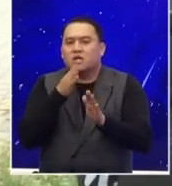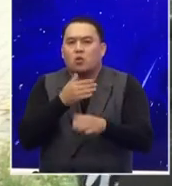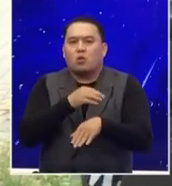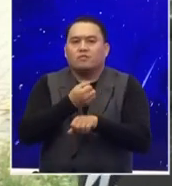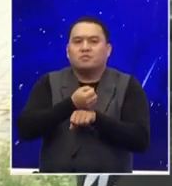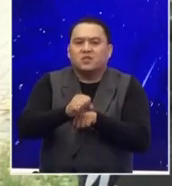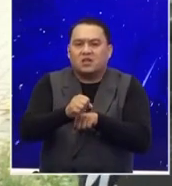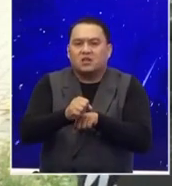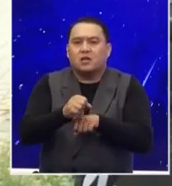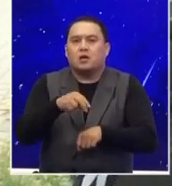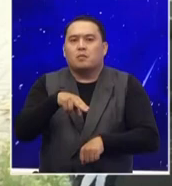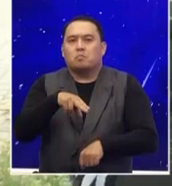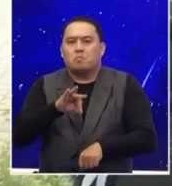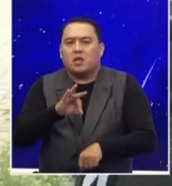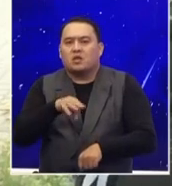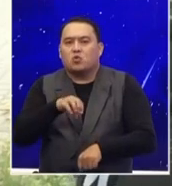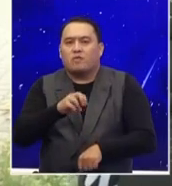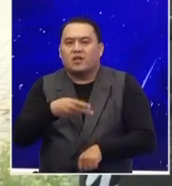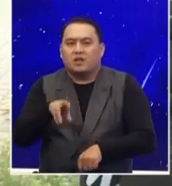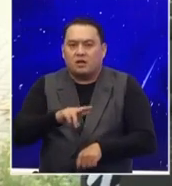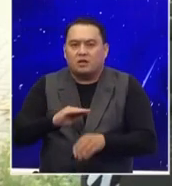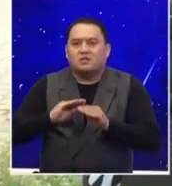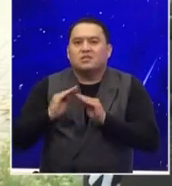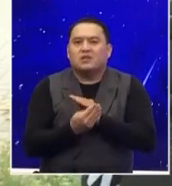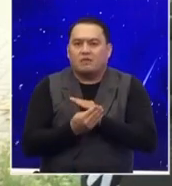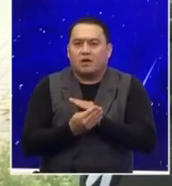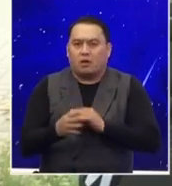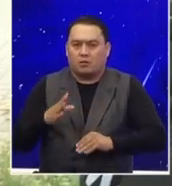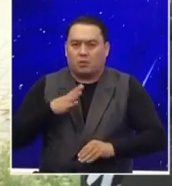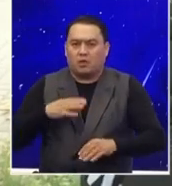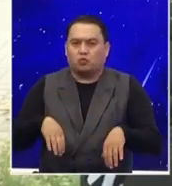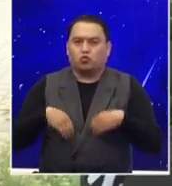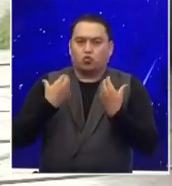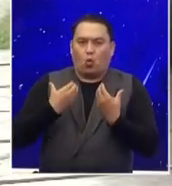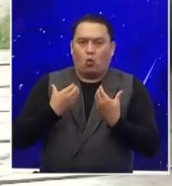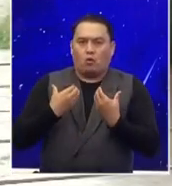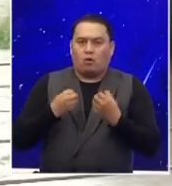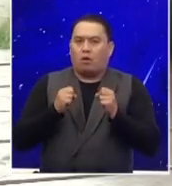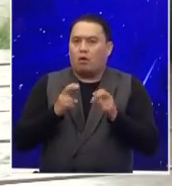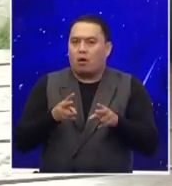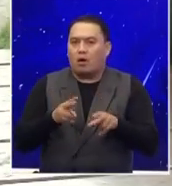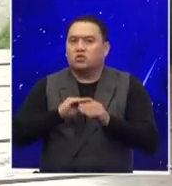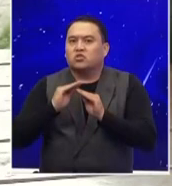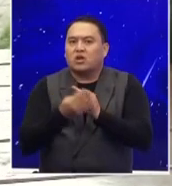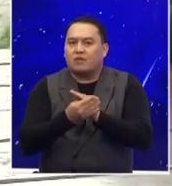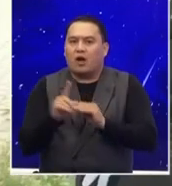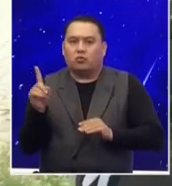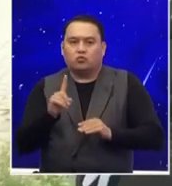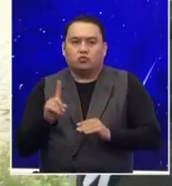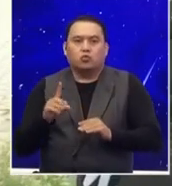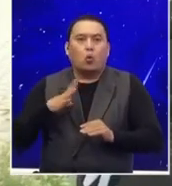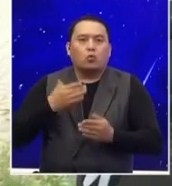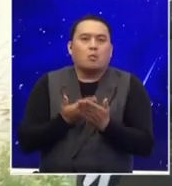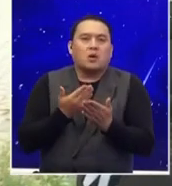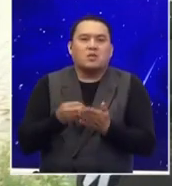первый раз с этой темой здесь, в Алматы, для меня это был такой шок, когда скрывается, что,